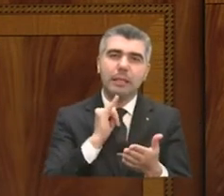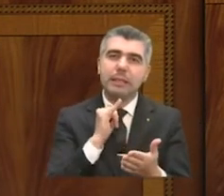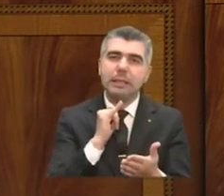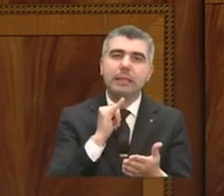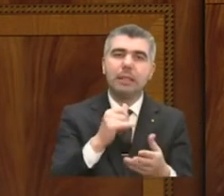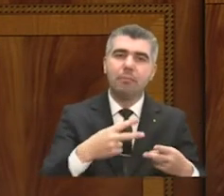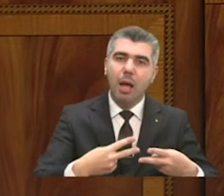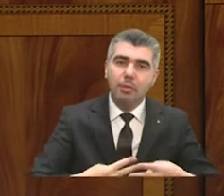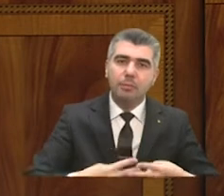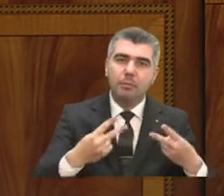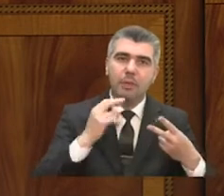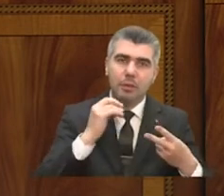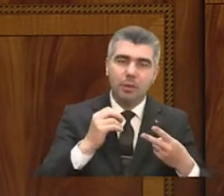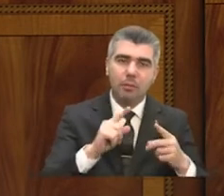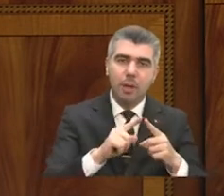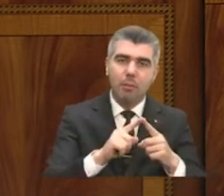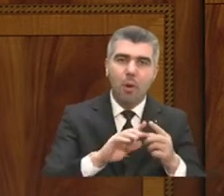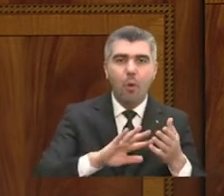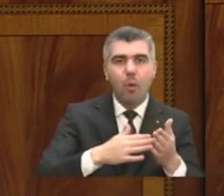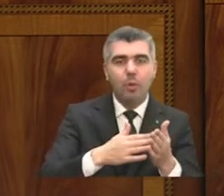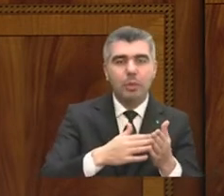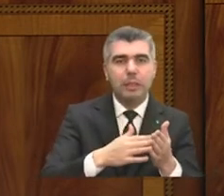ces scénarios